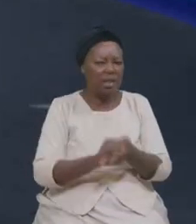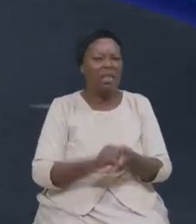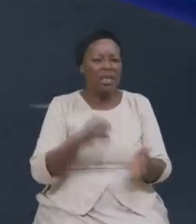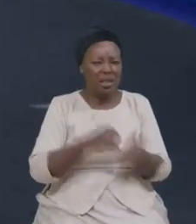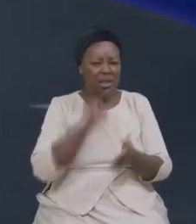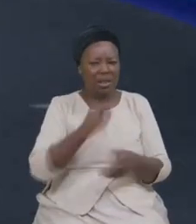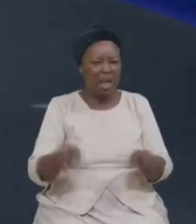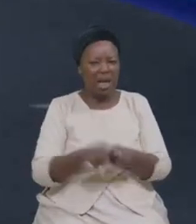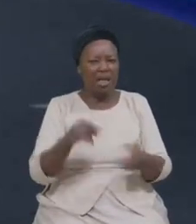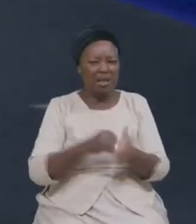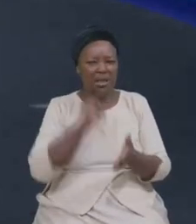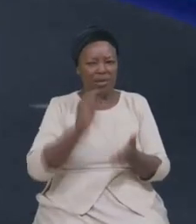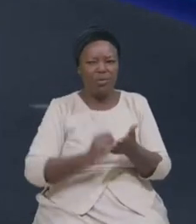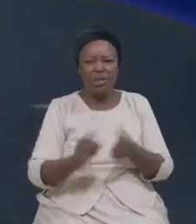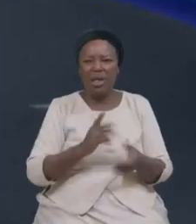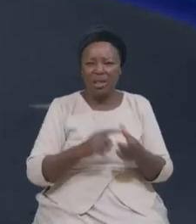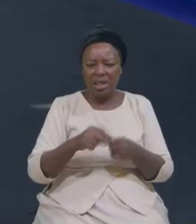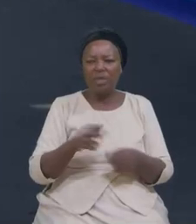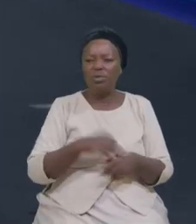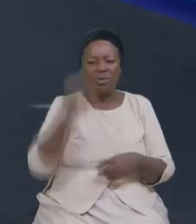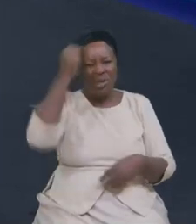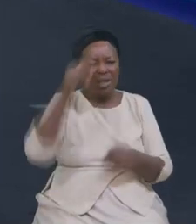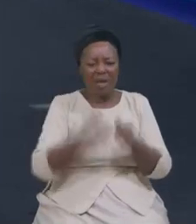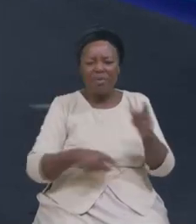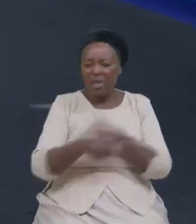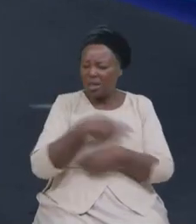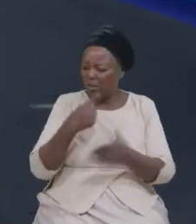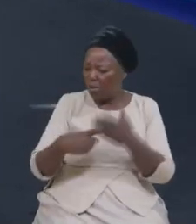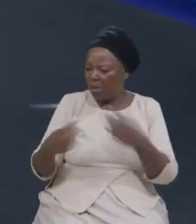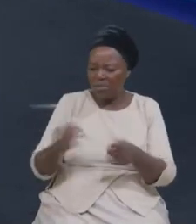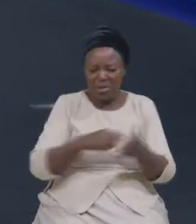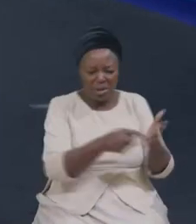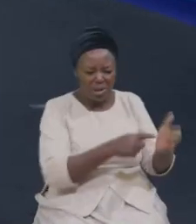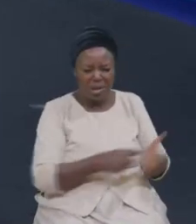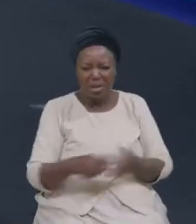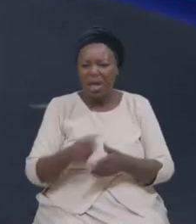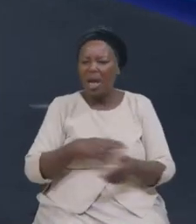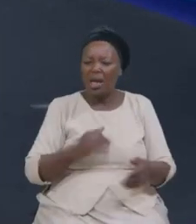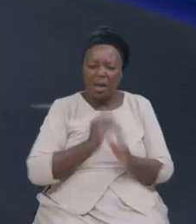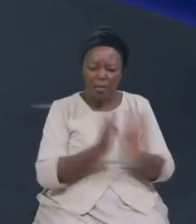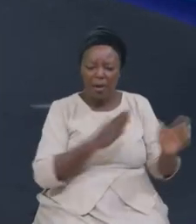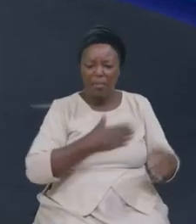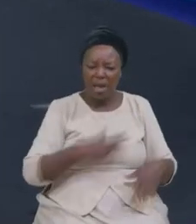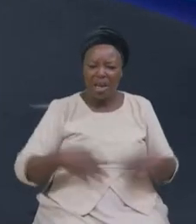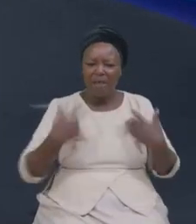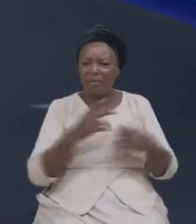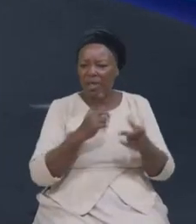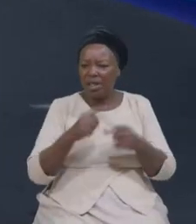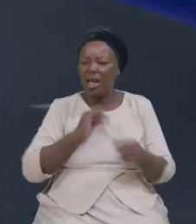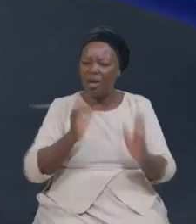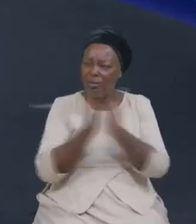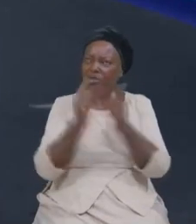Et toutes mes pensées chaque jour, selon qu'il est écrit. Et si je planifie ma vie, et je prie Dieu, et si